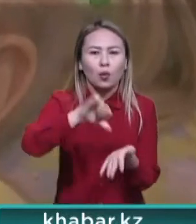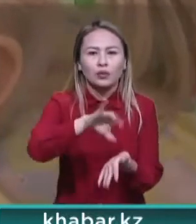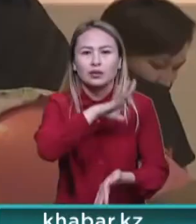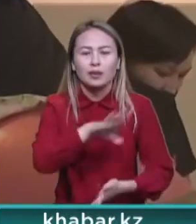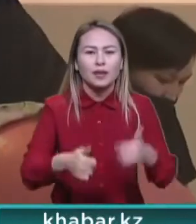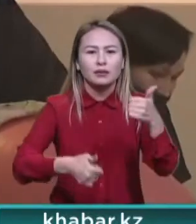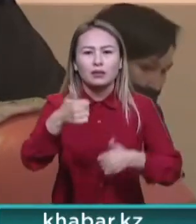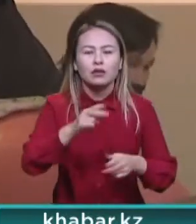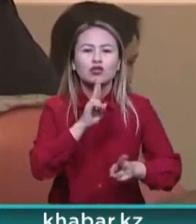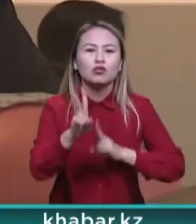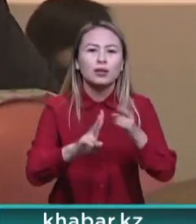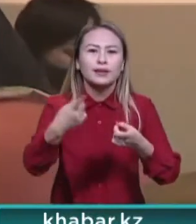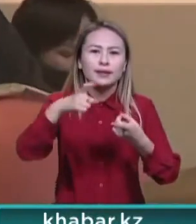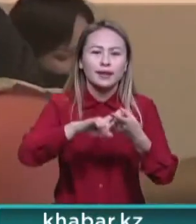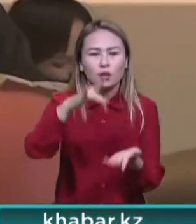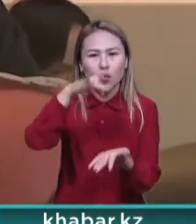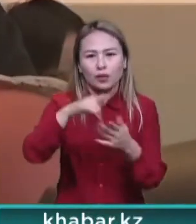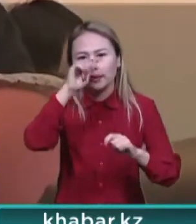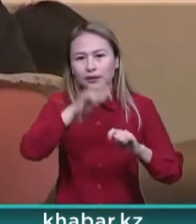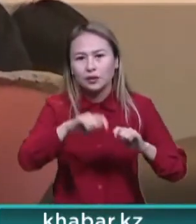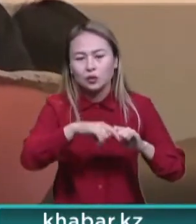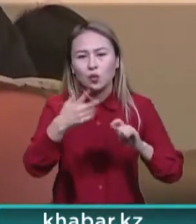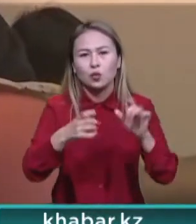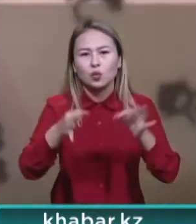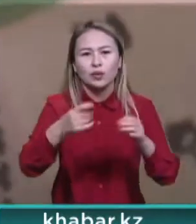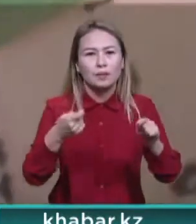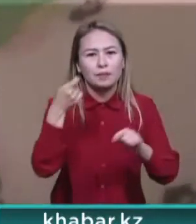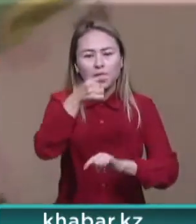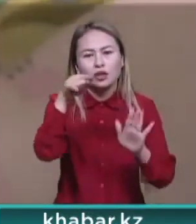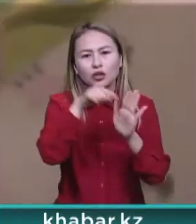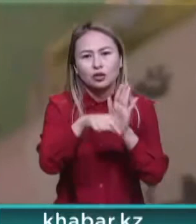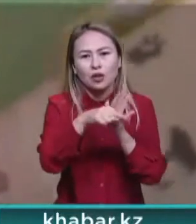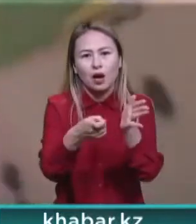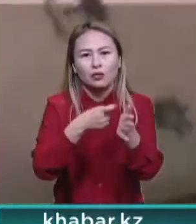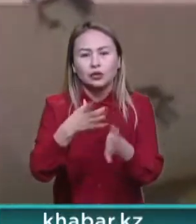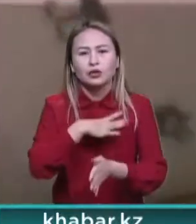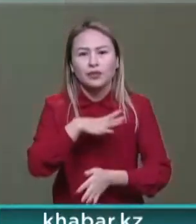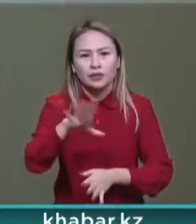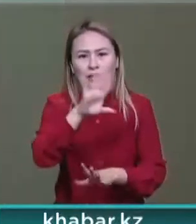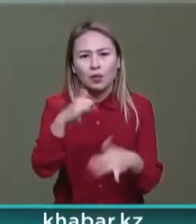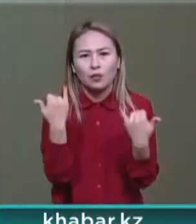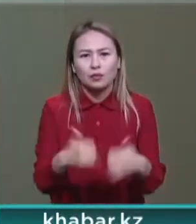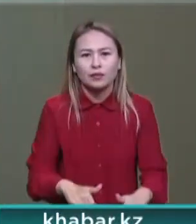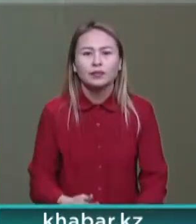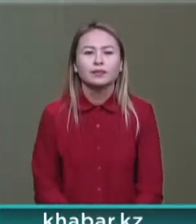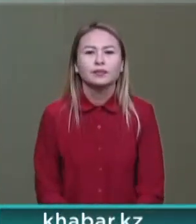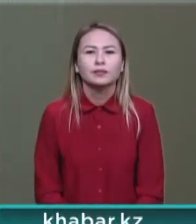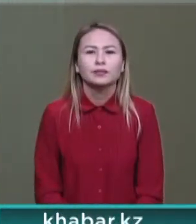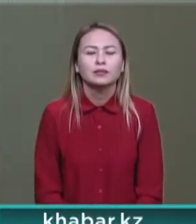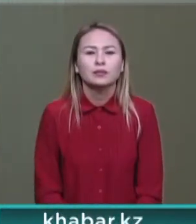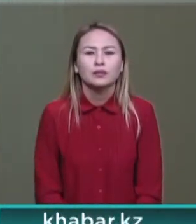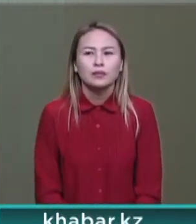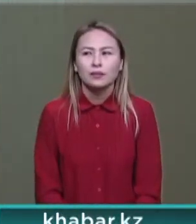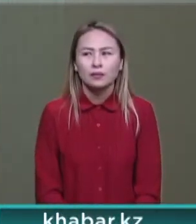қордың шағымына сәйкес орталықты тексеріп, одан сотқа берген ішкі аудиттің әрекетін түсінбей аң-таң. Вот, собственно, наши